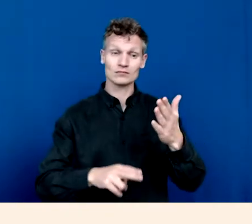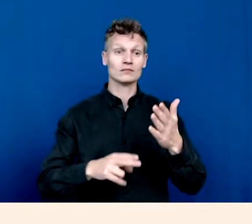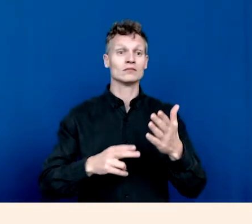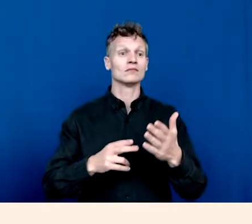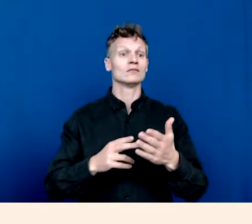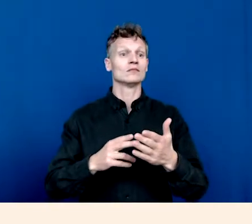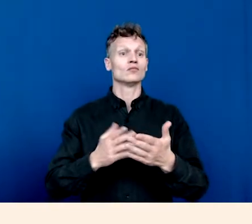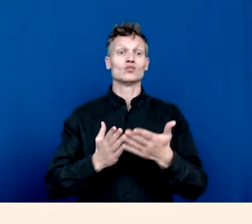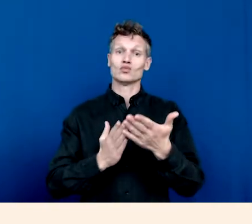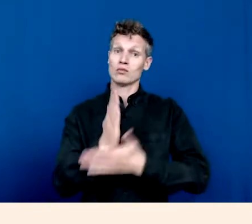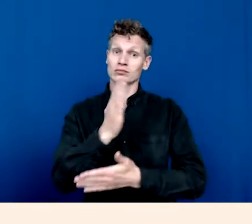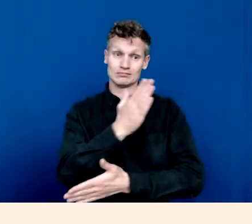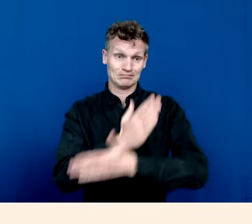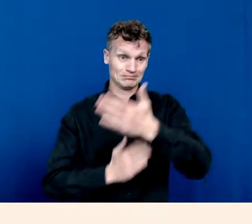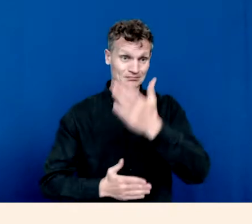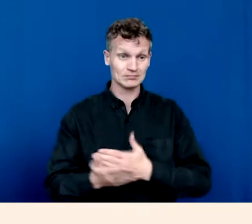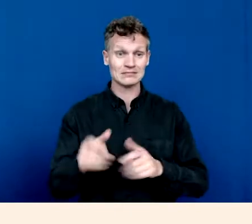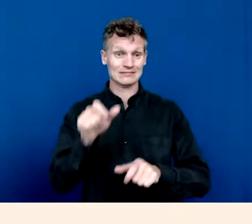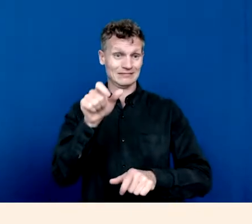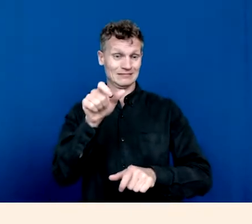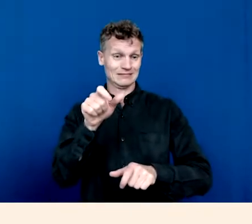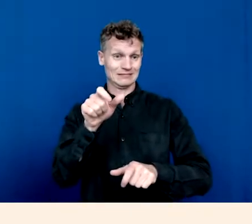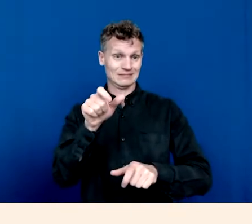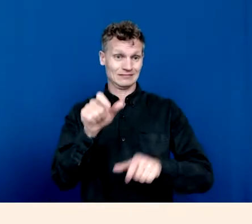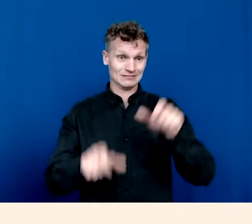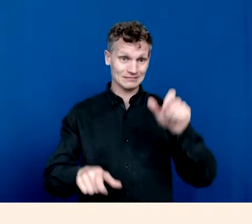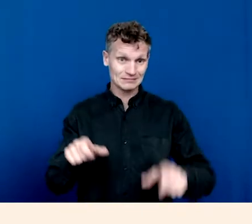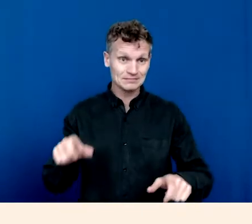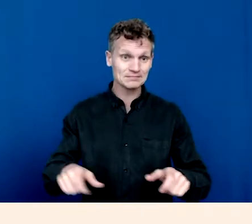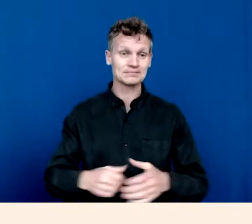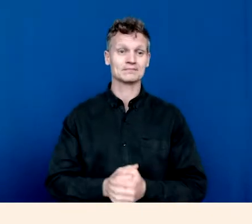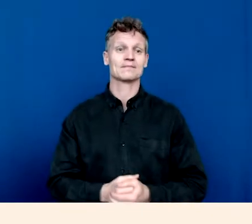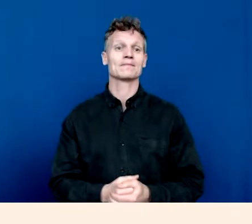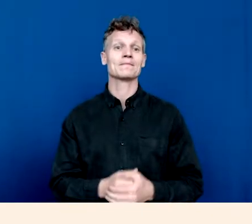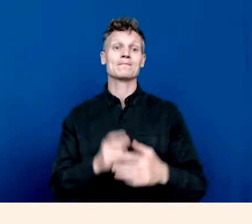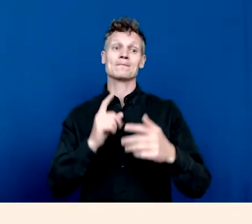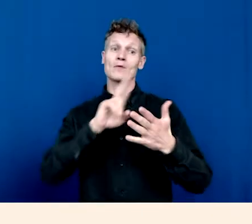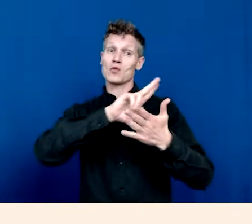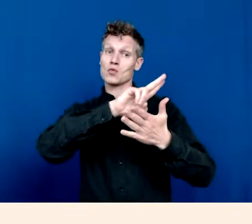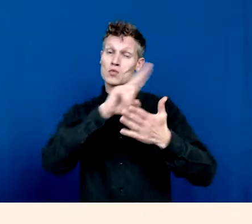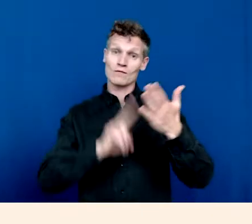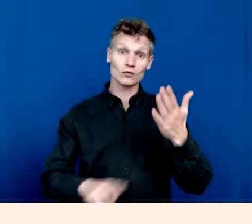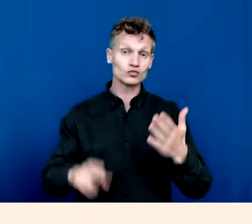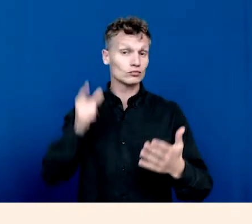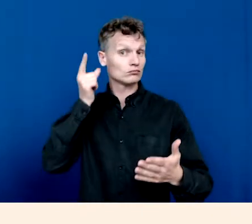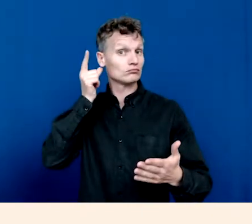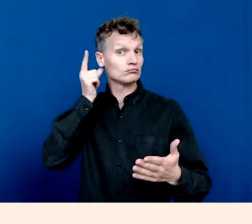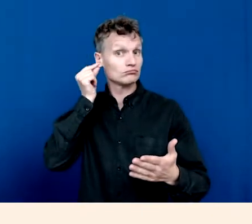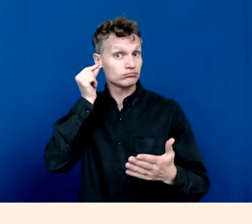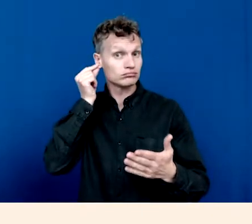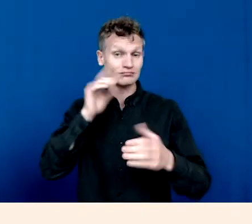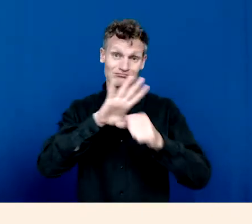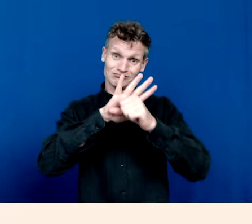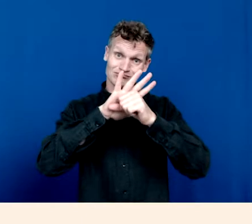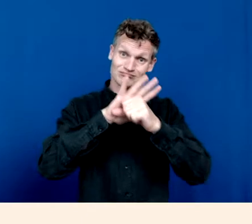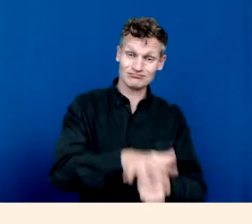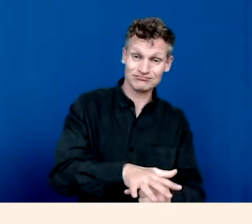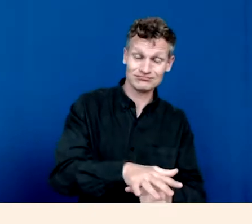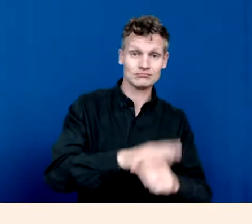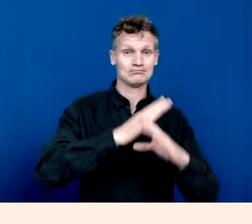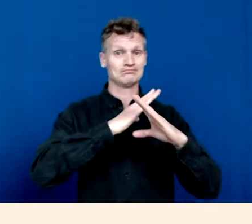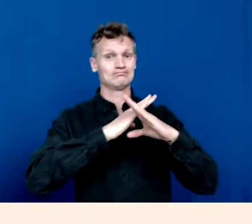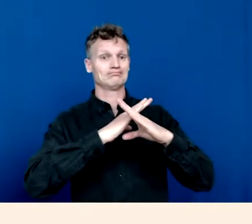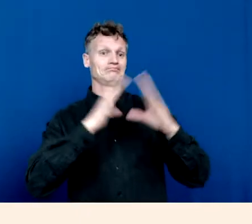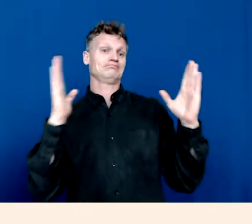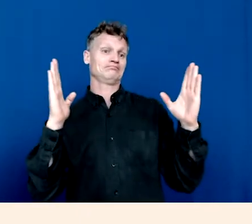la Convention sur l'élimination de toutes les formes de discrimination à l'égard des femmes, la Convention relative